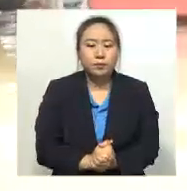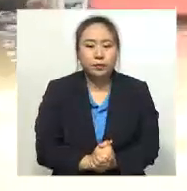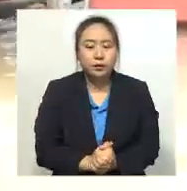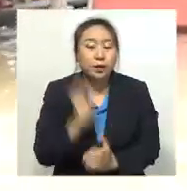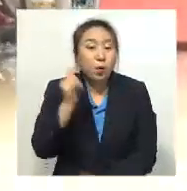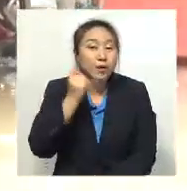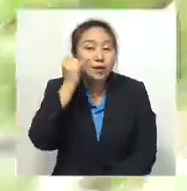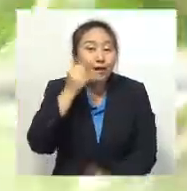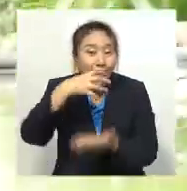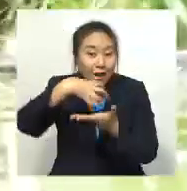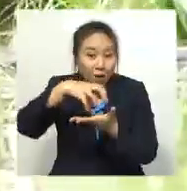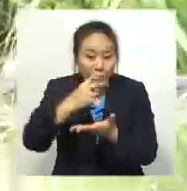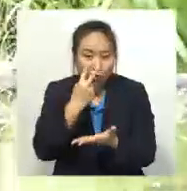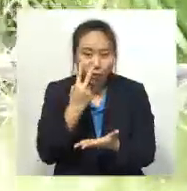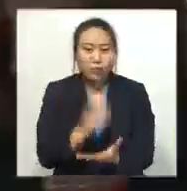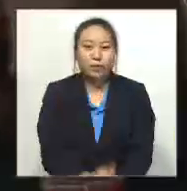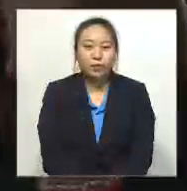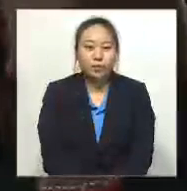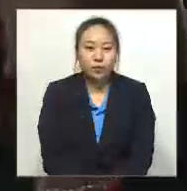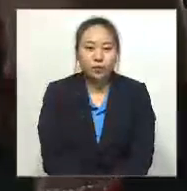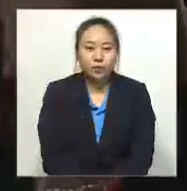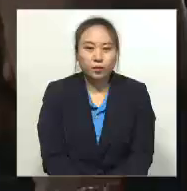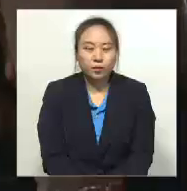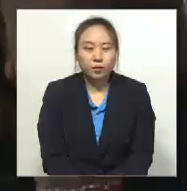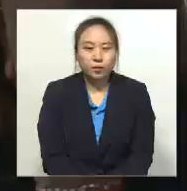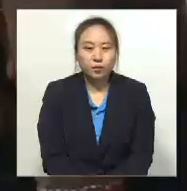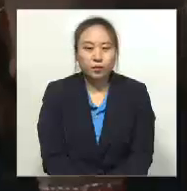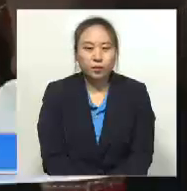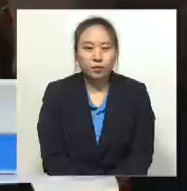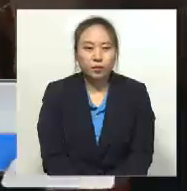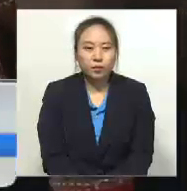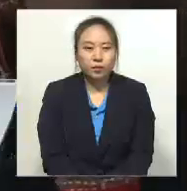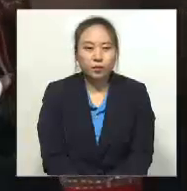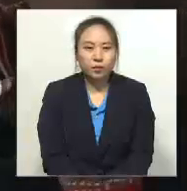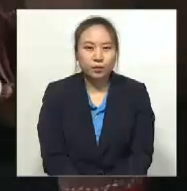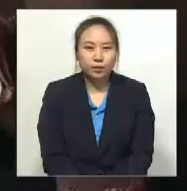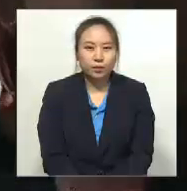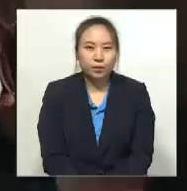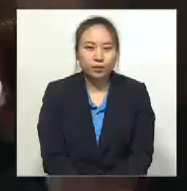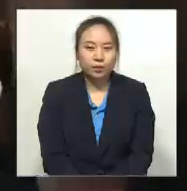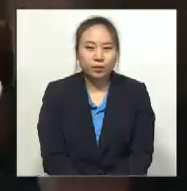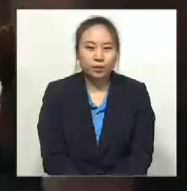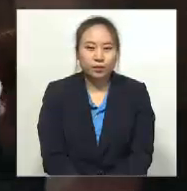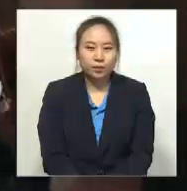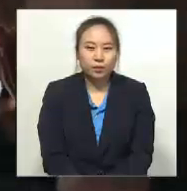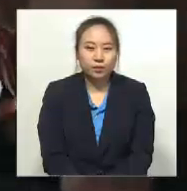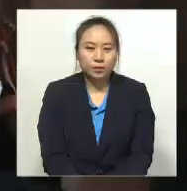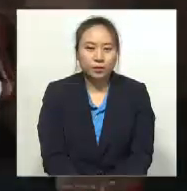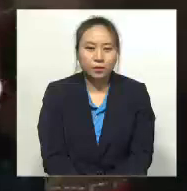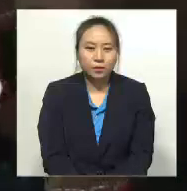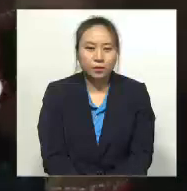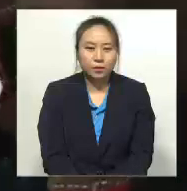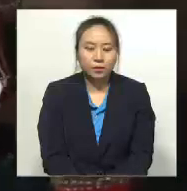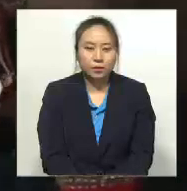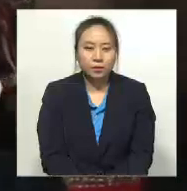ของคุณยายกันนะคะ โอ้ดนเลยเนาะจักมือละเอยดนละนานแห้งได้น้ำโดดนี่